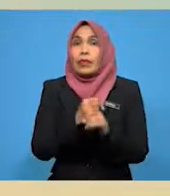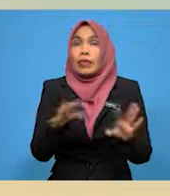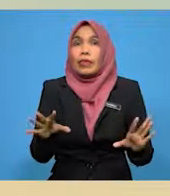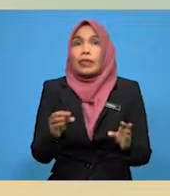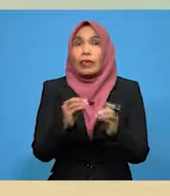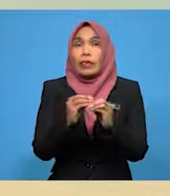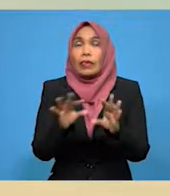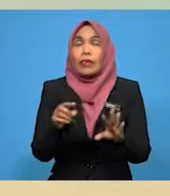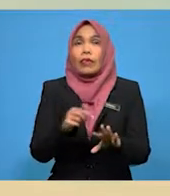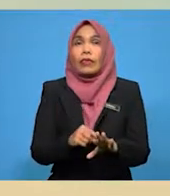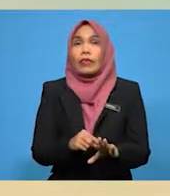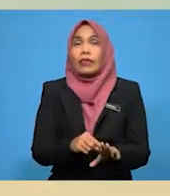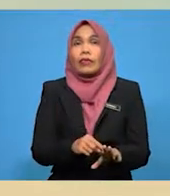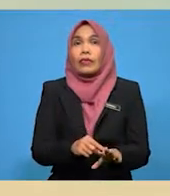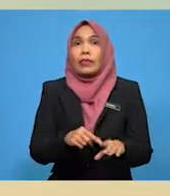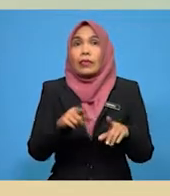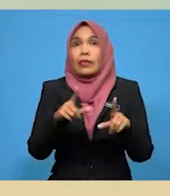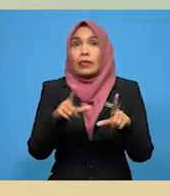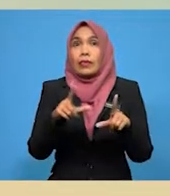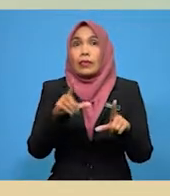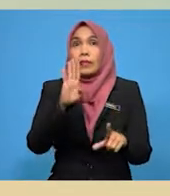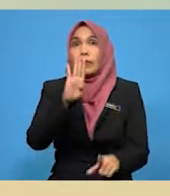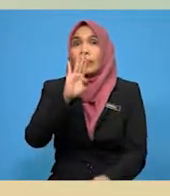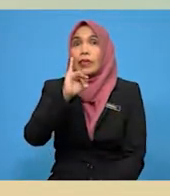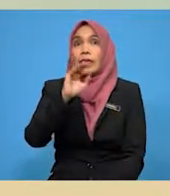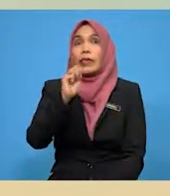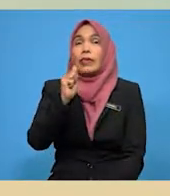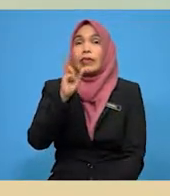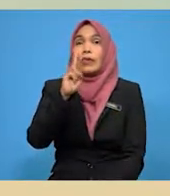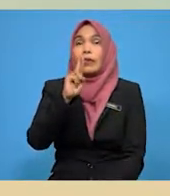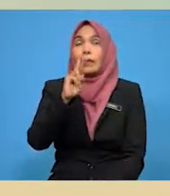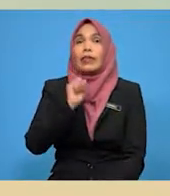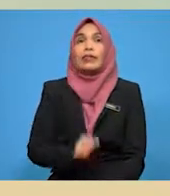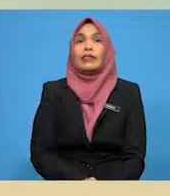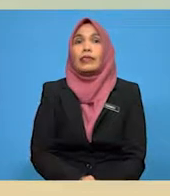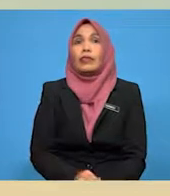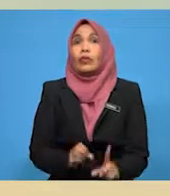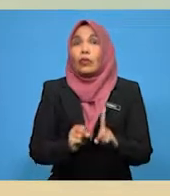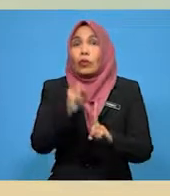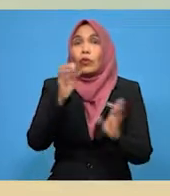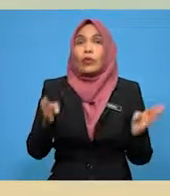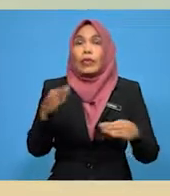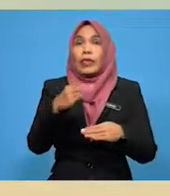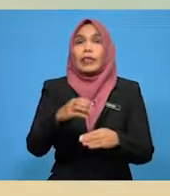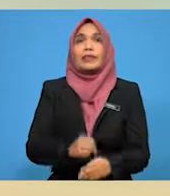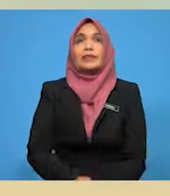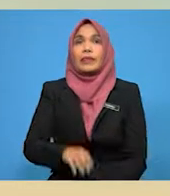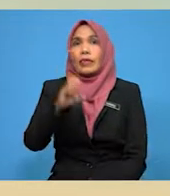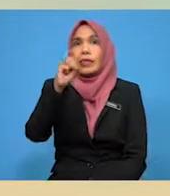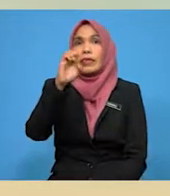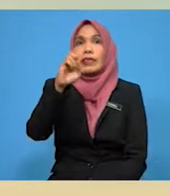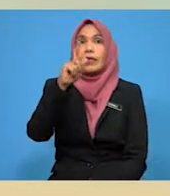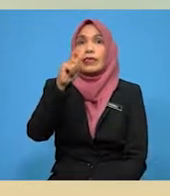Setelah telur dibiar di dalam ruangan yang bersuhu bilik selama 6 hingga 12 jam, seta troli